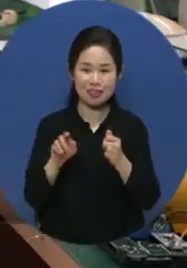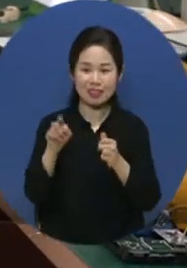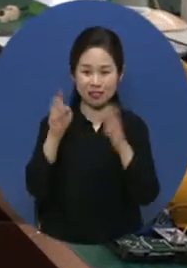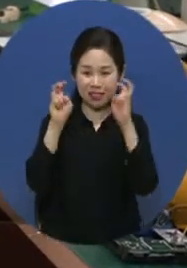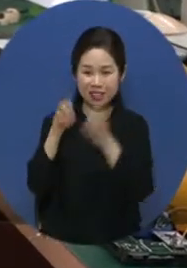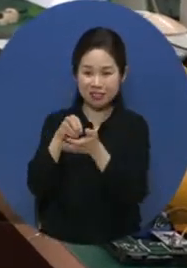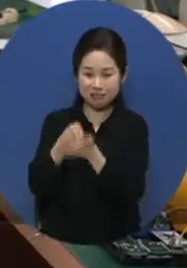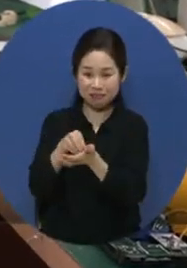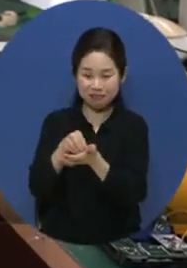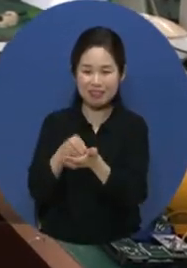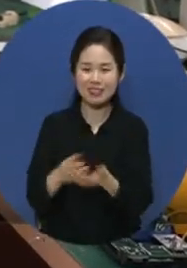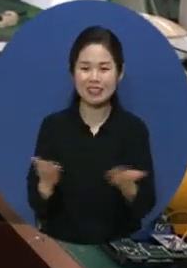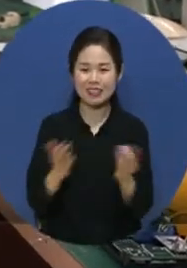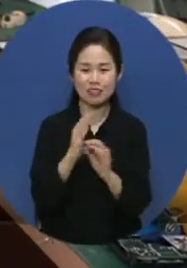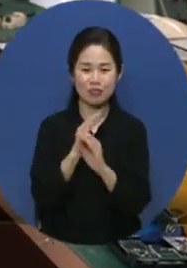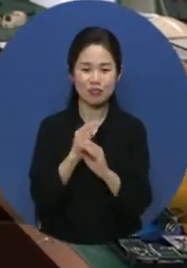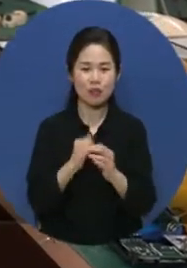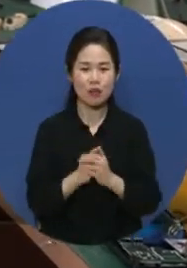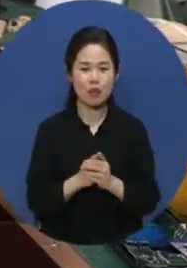원래 이쪽에